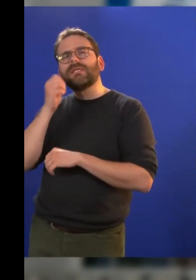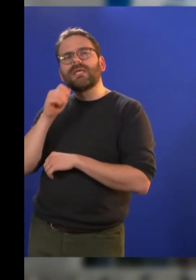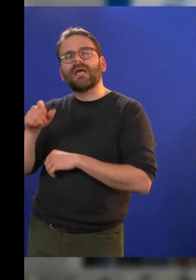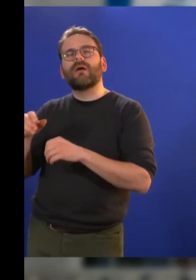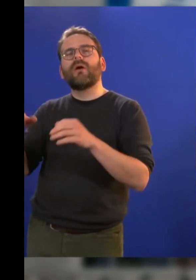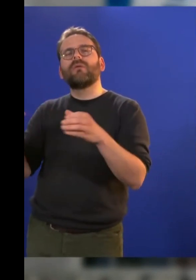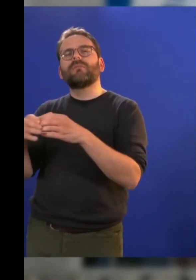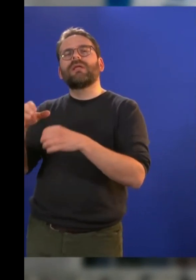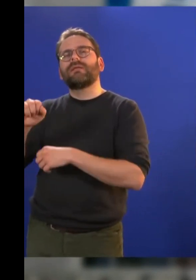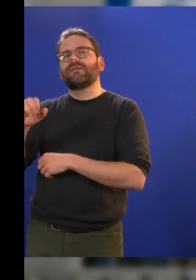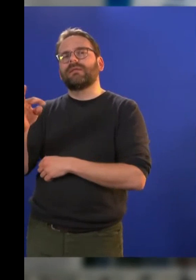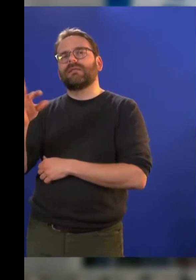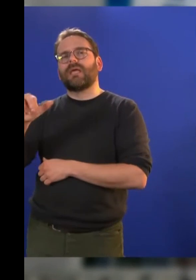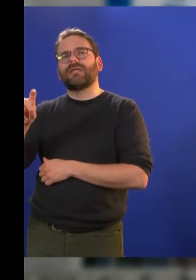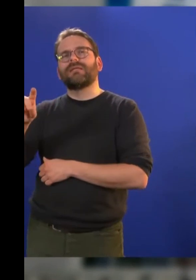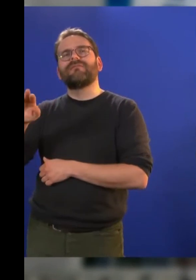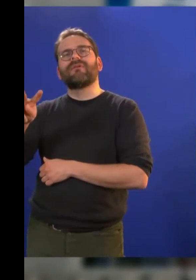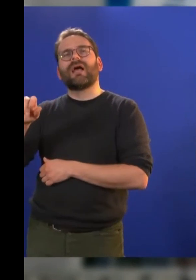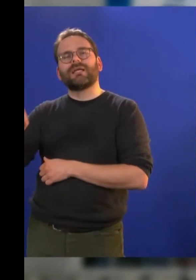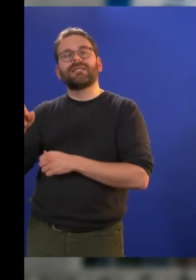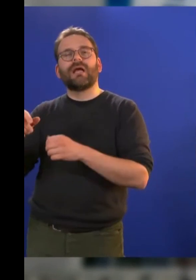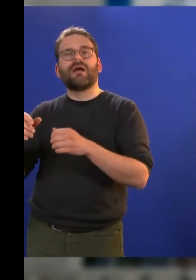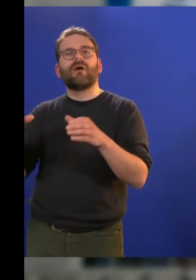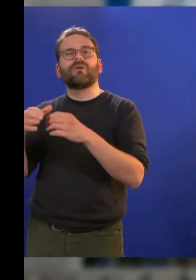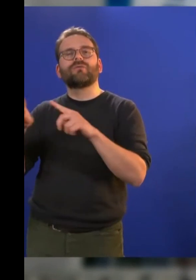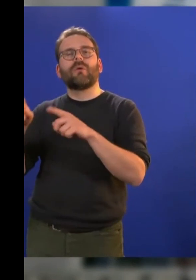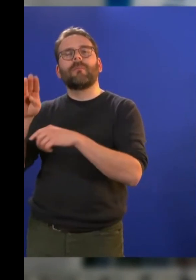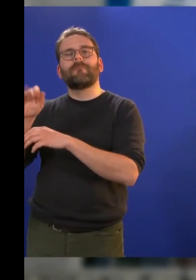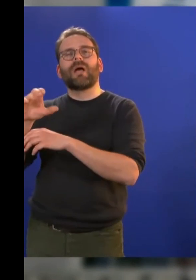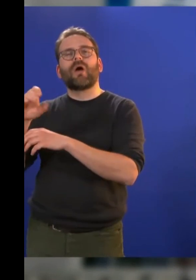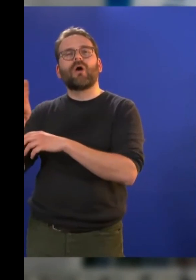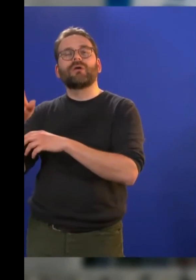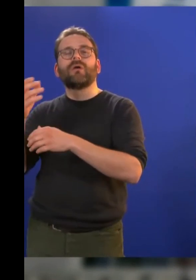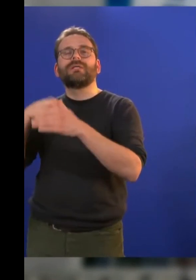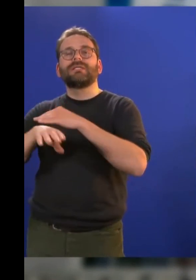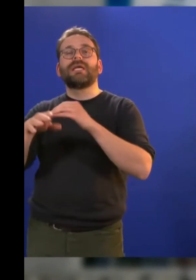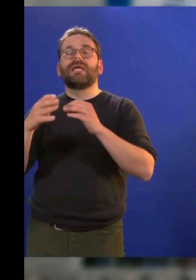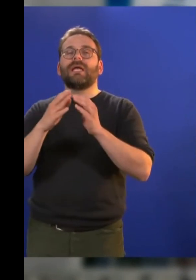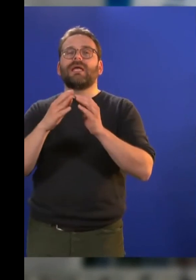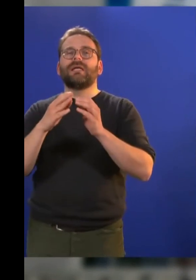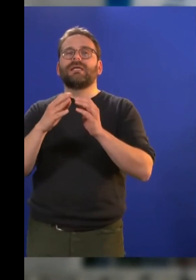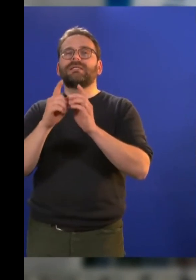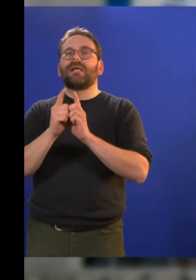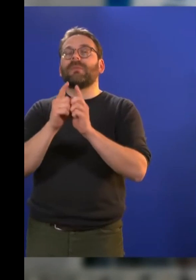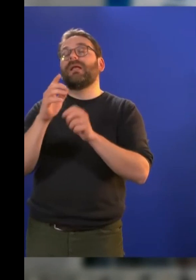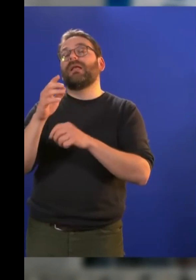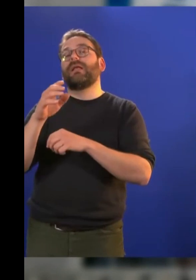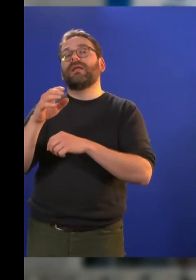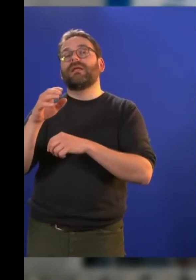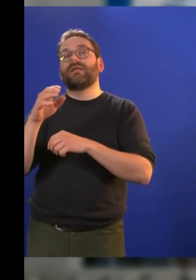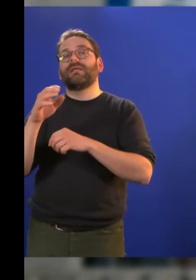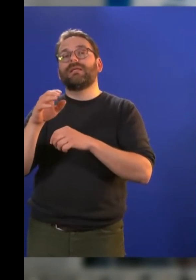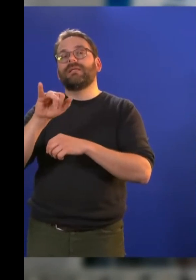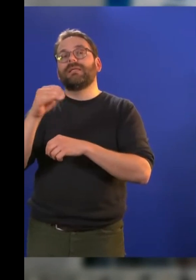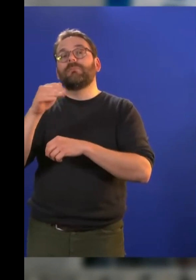baroque, Stradivaria, qui nous donne de formidables concerts dans la chapelle de l'Immaculée, qui jouera un peu moins dans les chapelles de la région, puisque la région